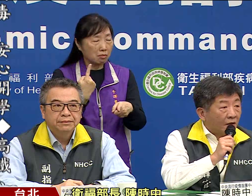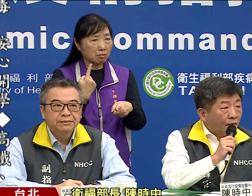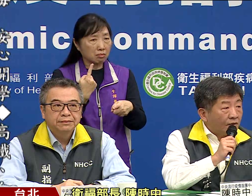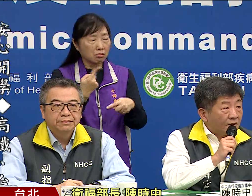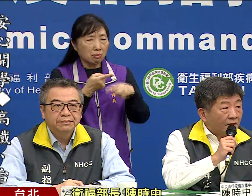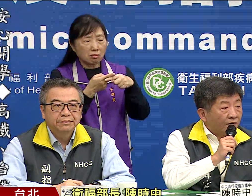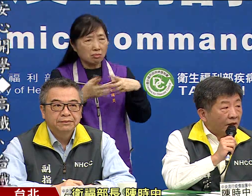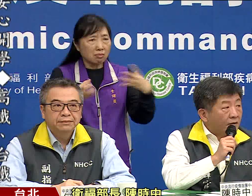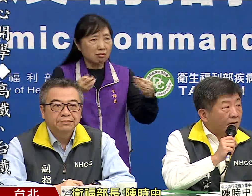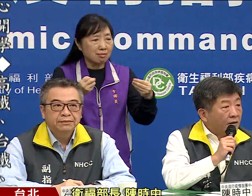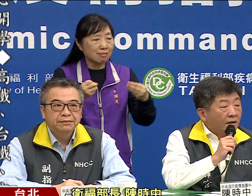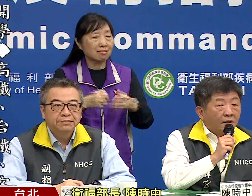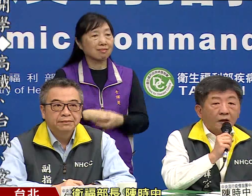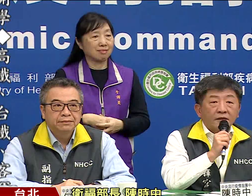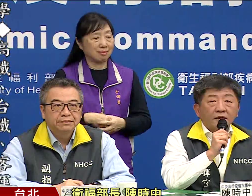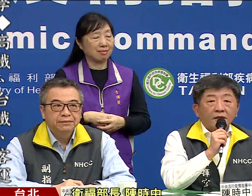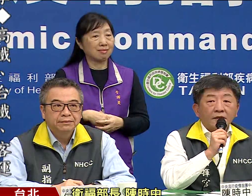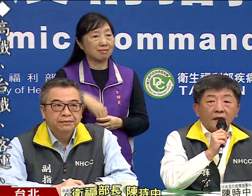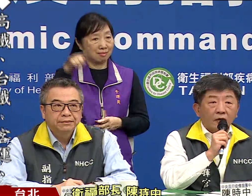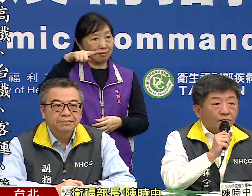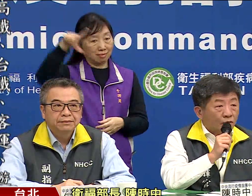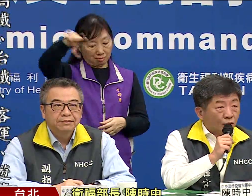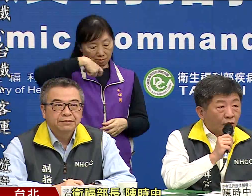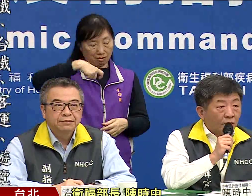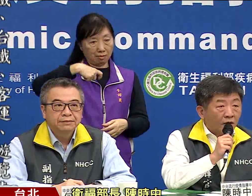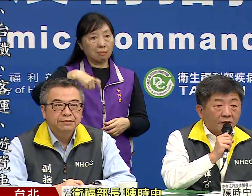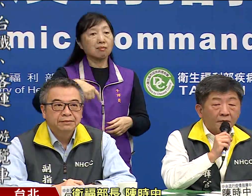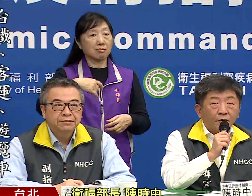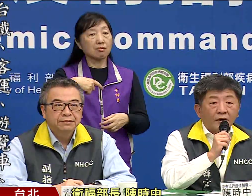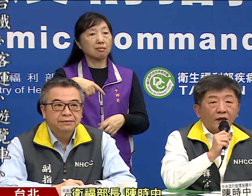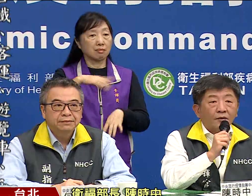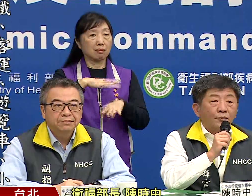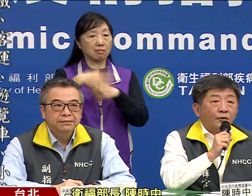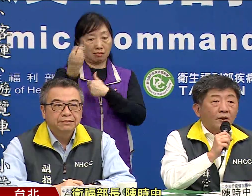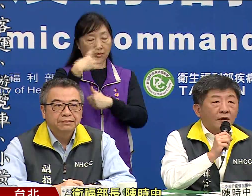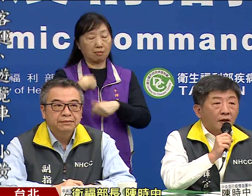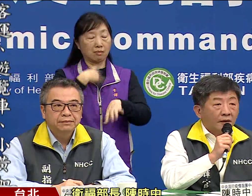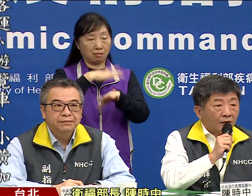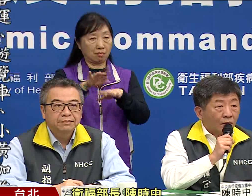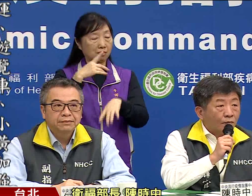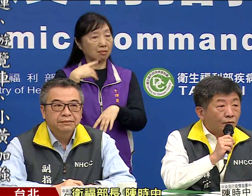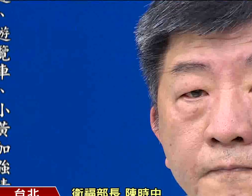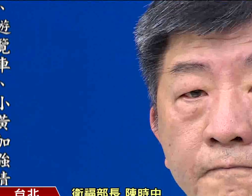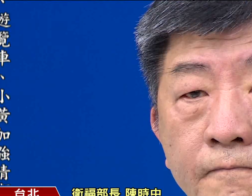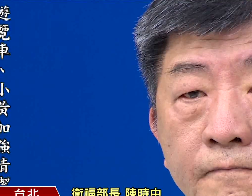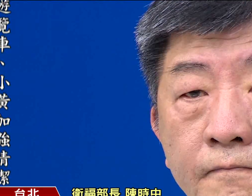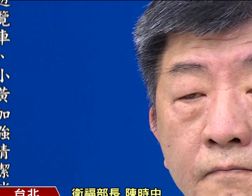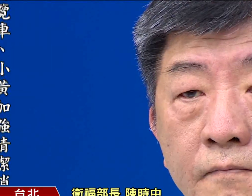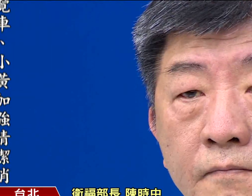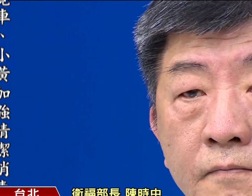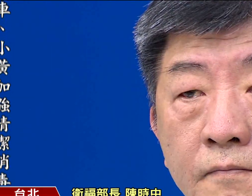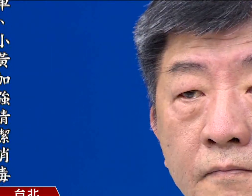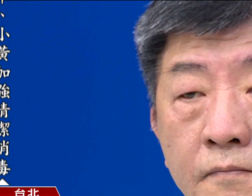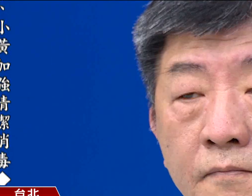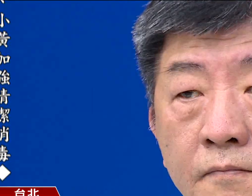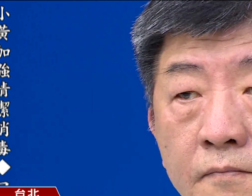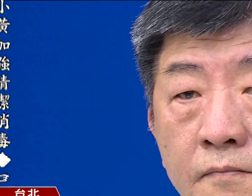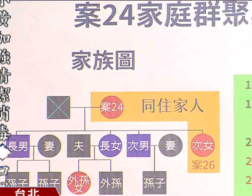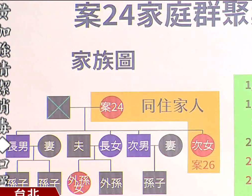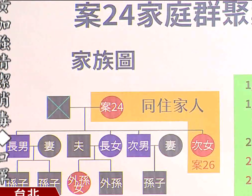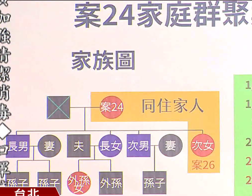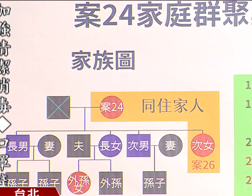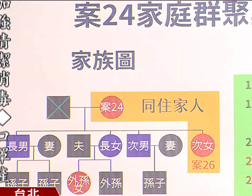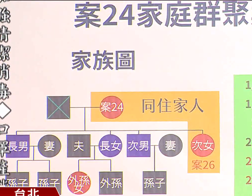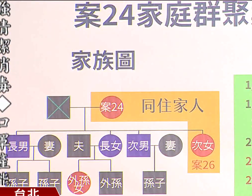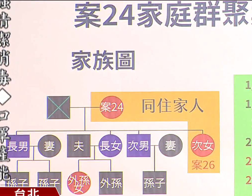法被掌握的地方，好，那可以来跟我们说，好，那我们会考虑，好，来公布。 陈时中强调，确诊病例的活动